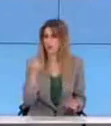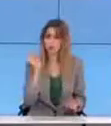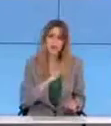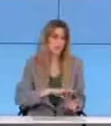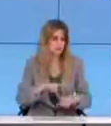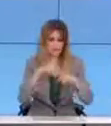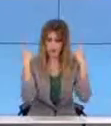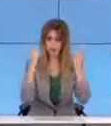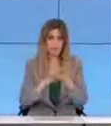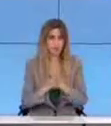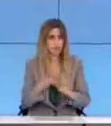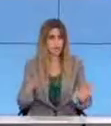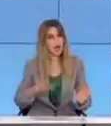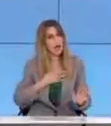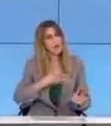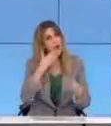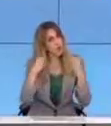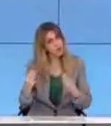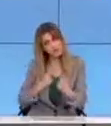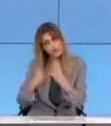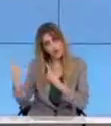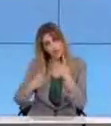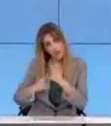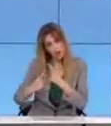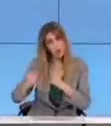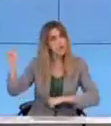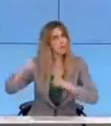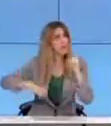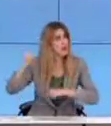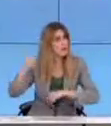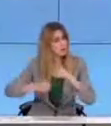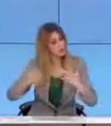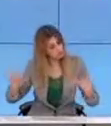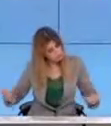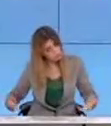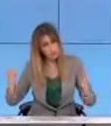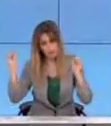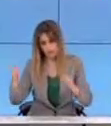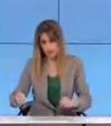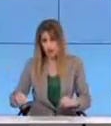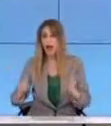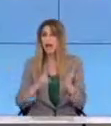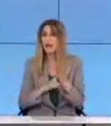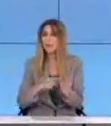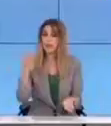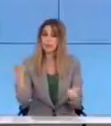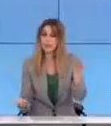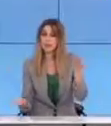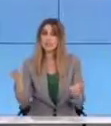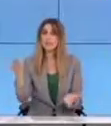με προγραμματική αντιπαράθεση, αυτό θα επιδιώξουμε, και με σύγκριση ανάμεσα στα δύο διαθέσιμα σχέδια που